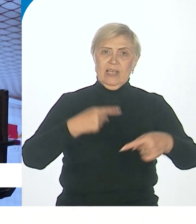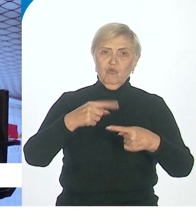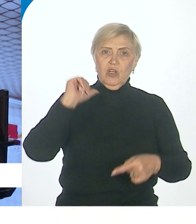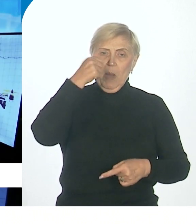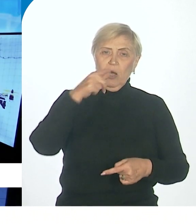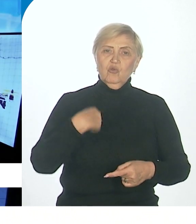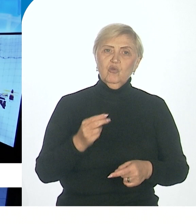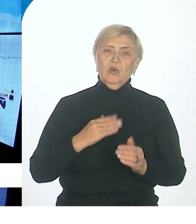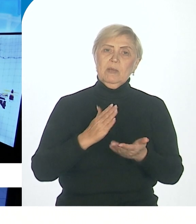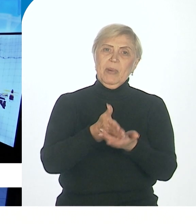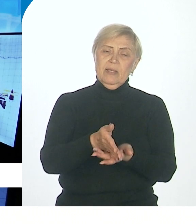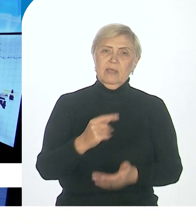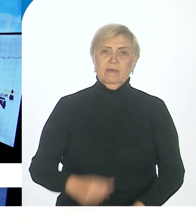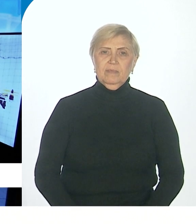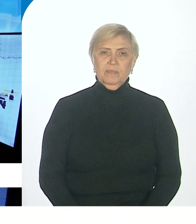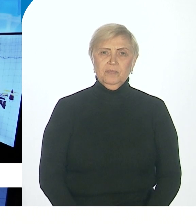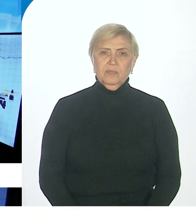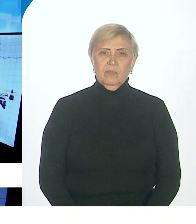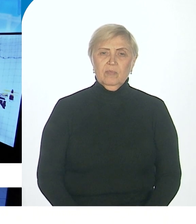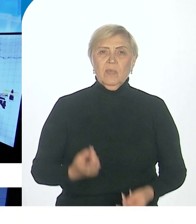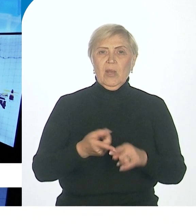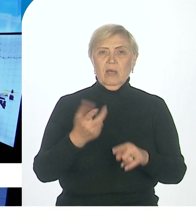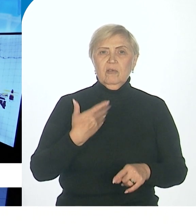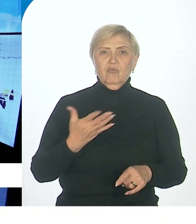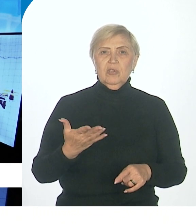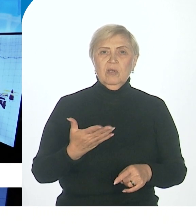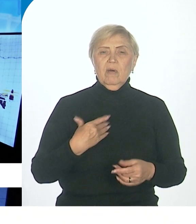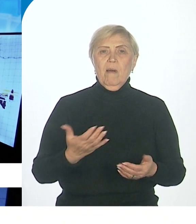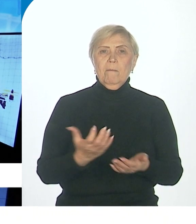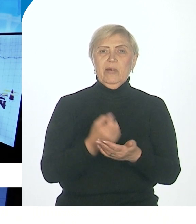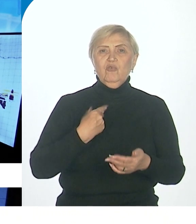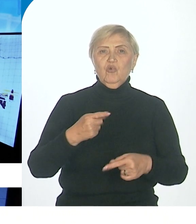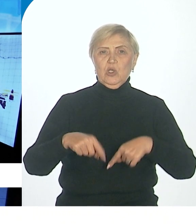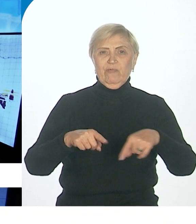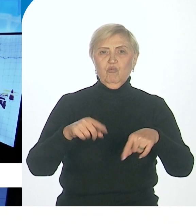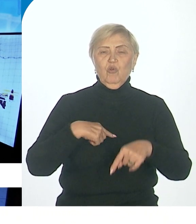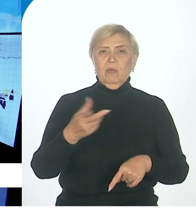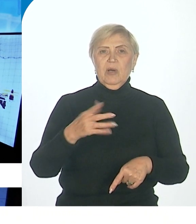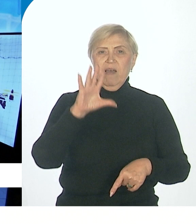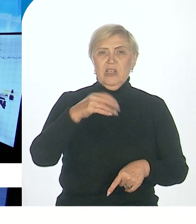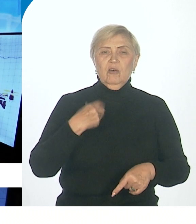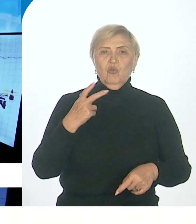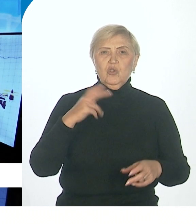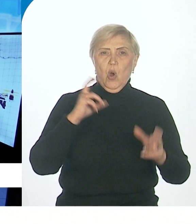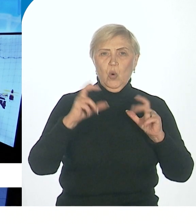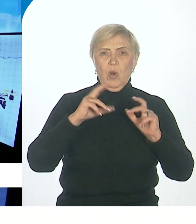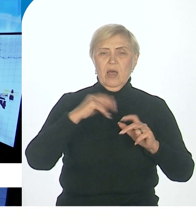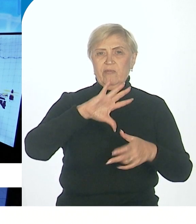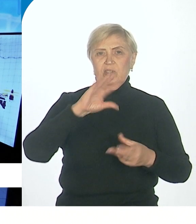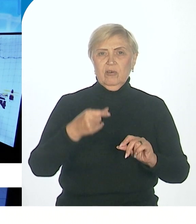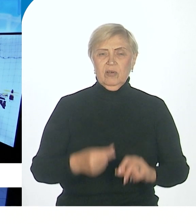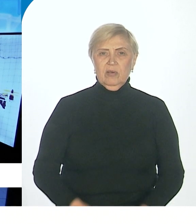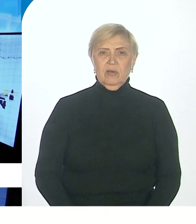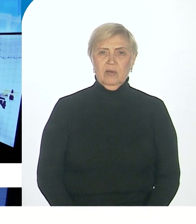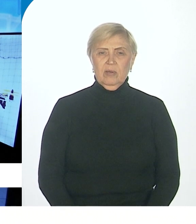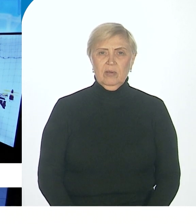Слушайте, пройти. Это, знаете, аналогию с футболом приведу, почему у нас, да, все ругают, все, ну, потому что фильтр на старте снизу, он очень маленький,